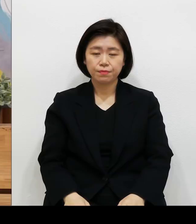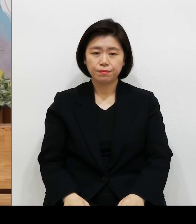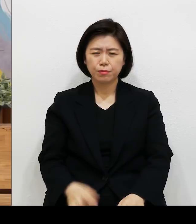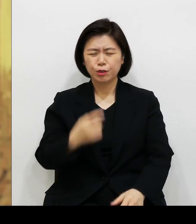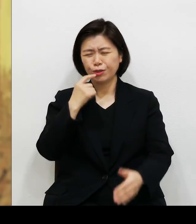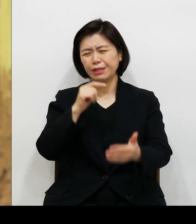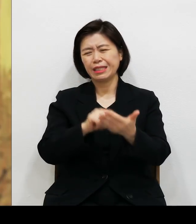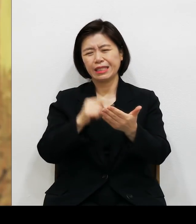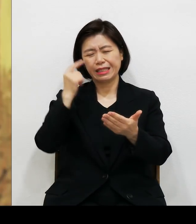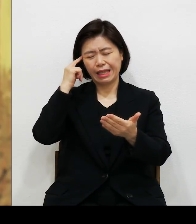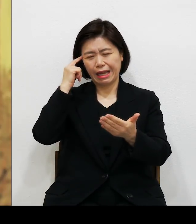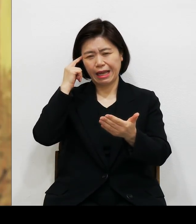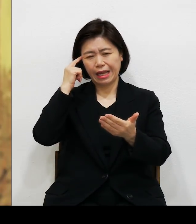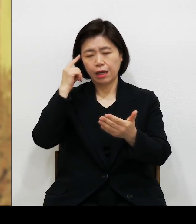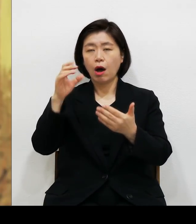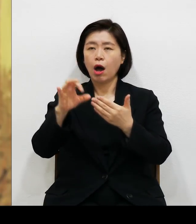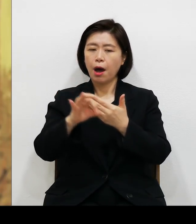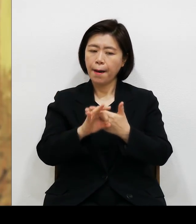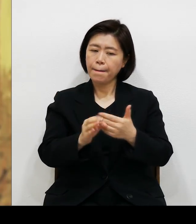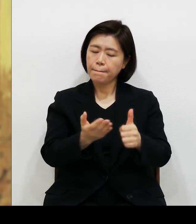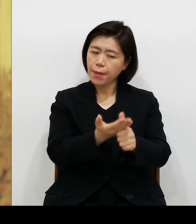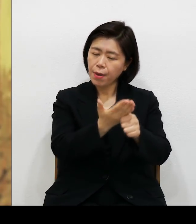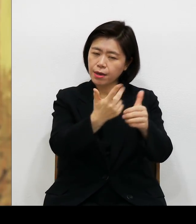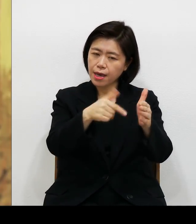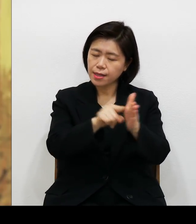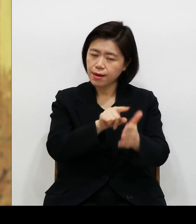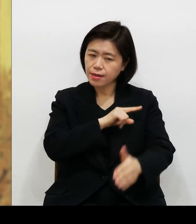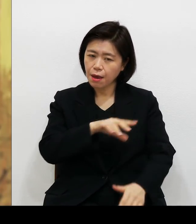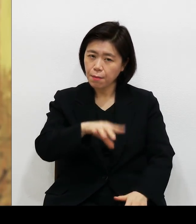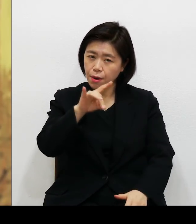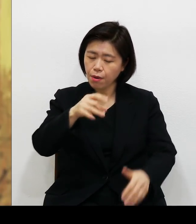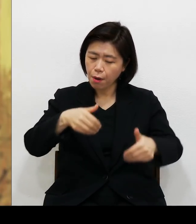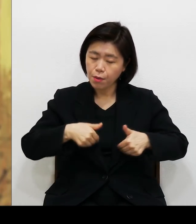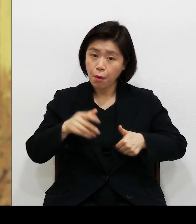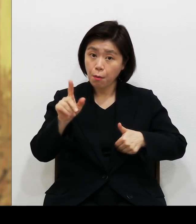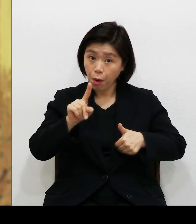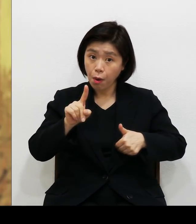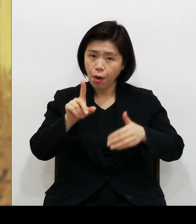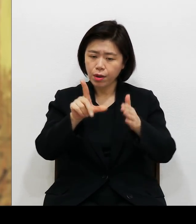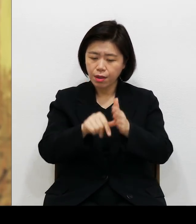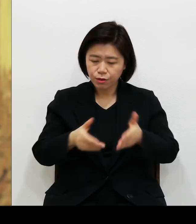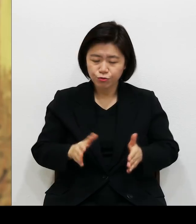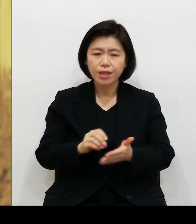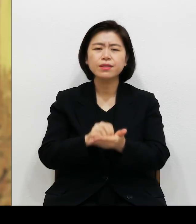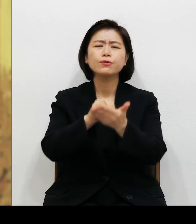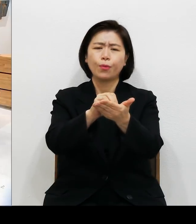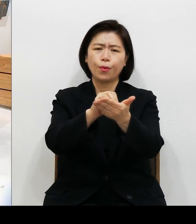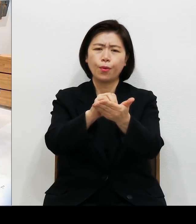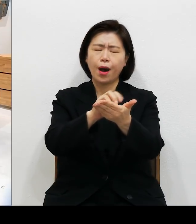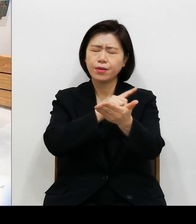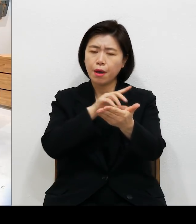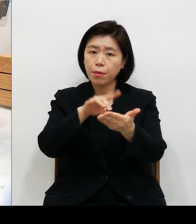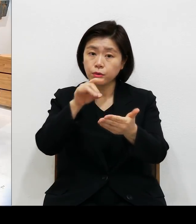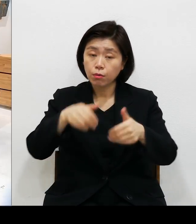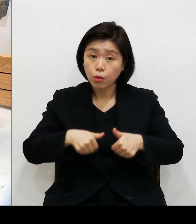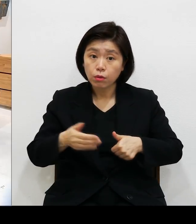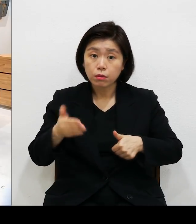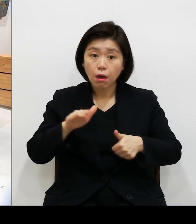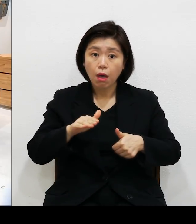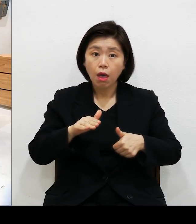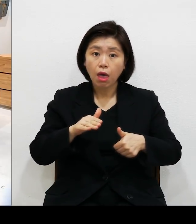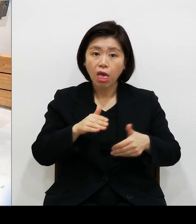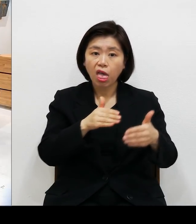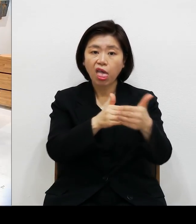나서 이제 그럼 뭐부터 할까? 출생신고부터 해야 되는데 그럼 출생신고 방법은 하고 예. 찾아보기 시작하는데 그때부터 이제 이